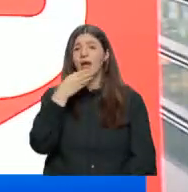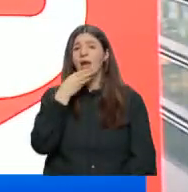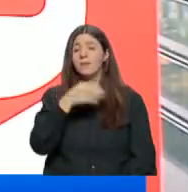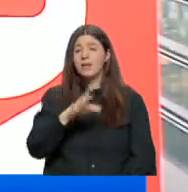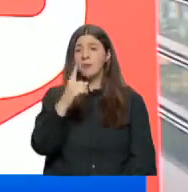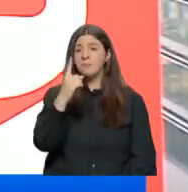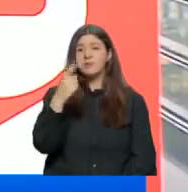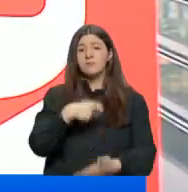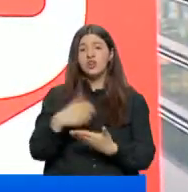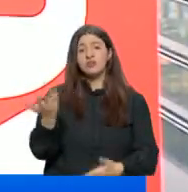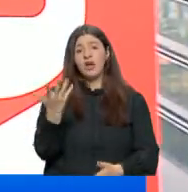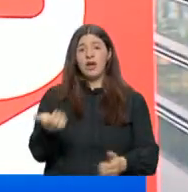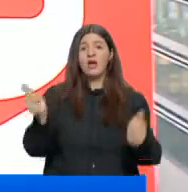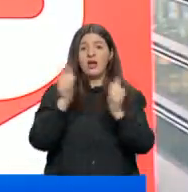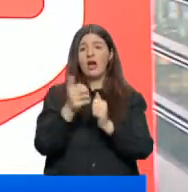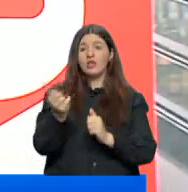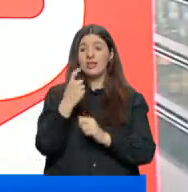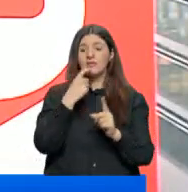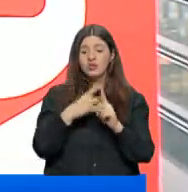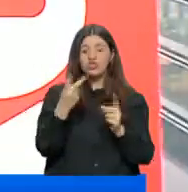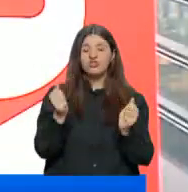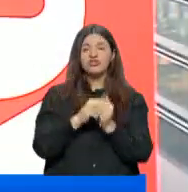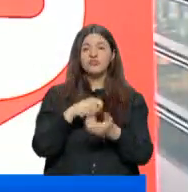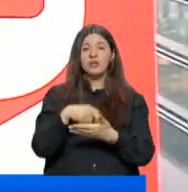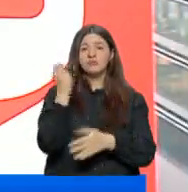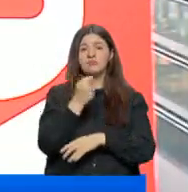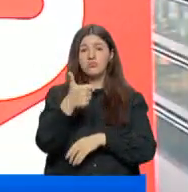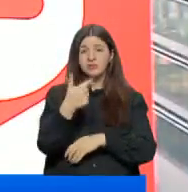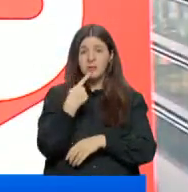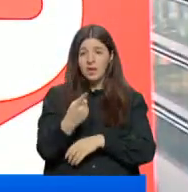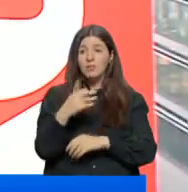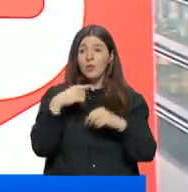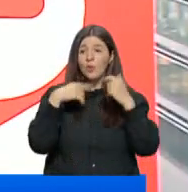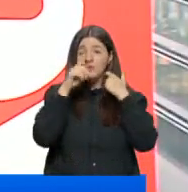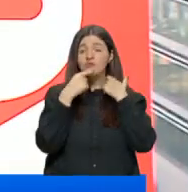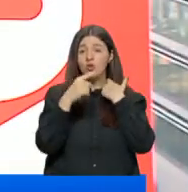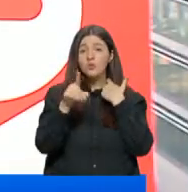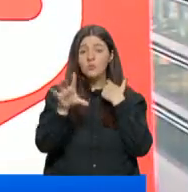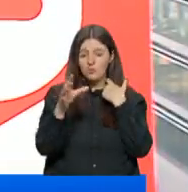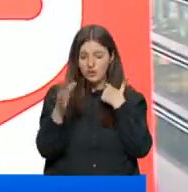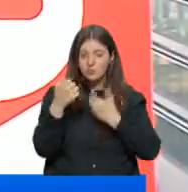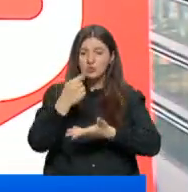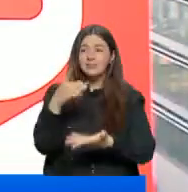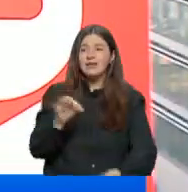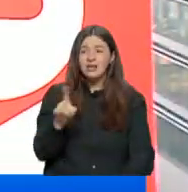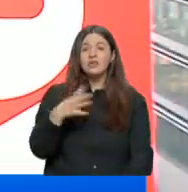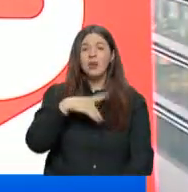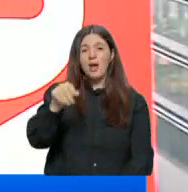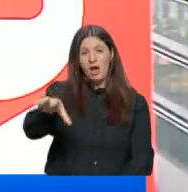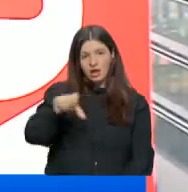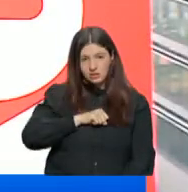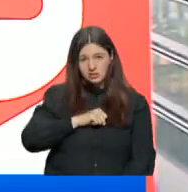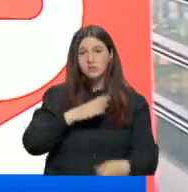emekliler birer maaş daha alabiliyorlar. Yani yıl boyunca çift maaş verebiliyorsunuz bütün emekliler. O yüzden söylüyorum, bütçe bir tercih. Ya isterseniz o parayı